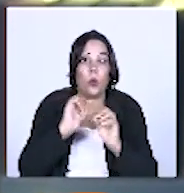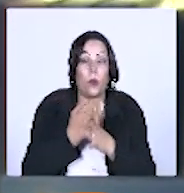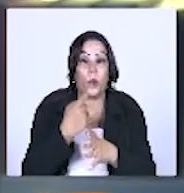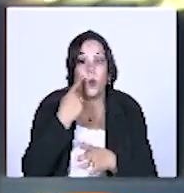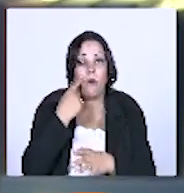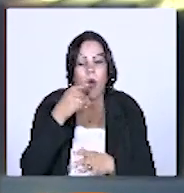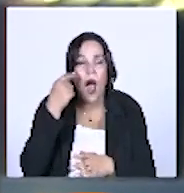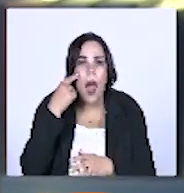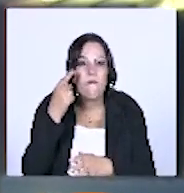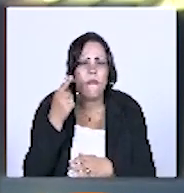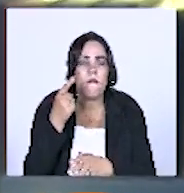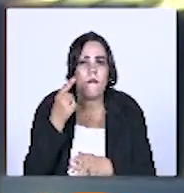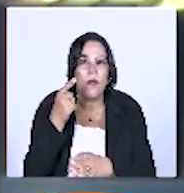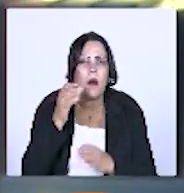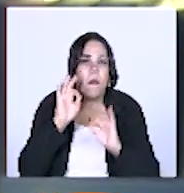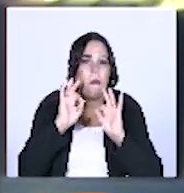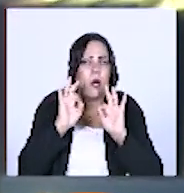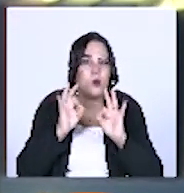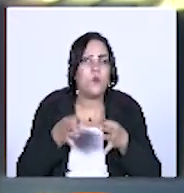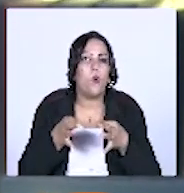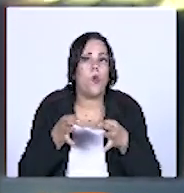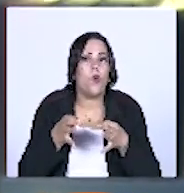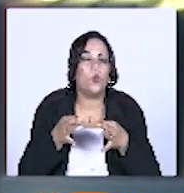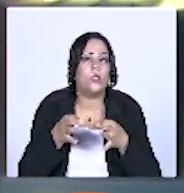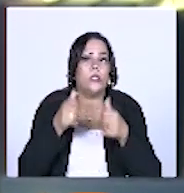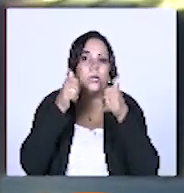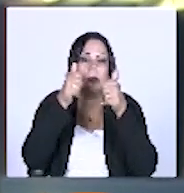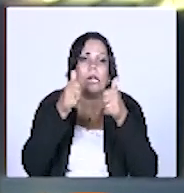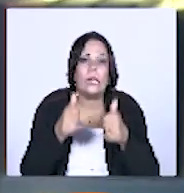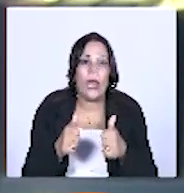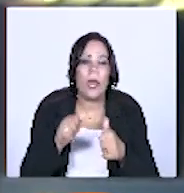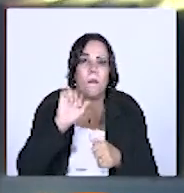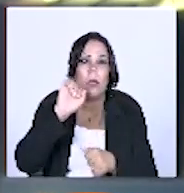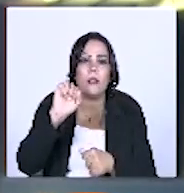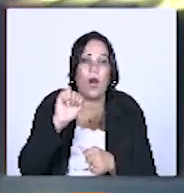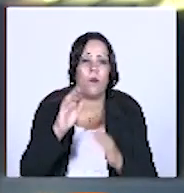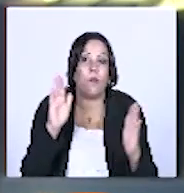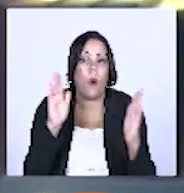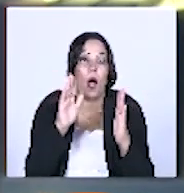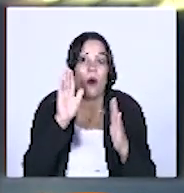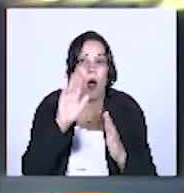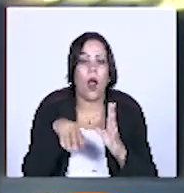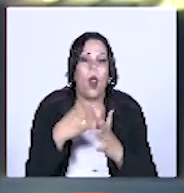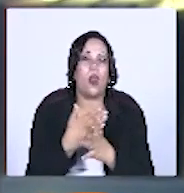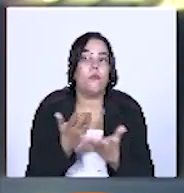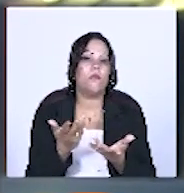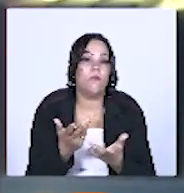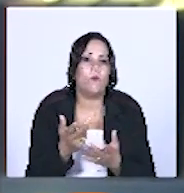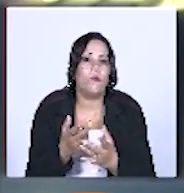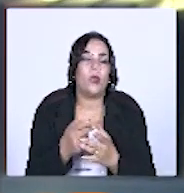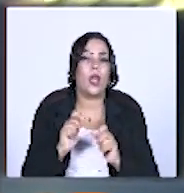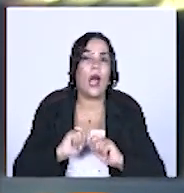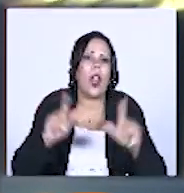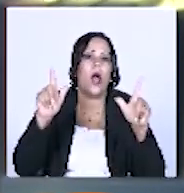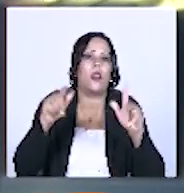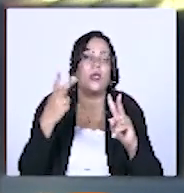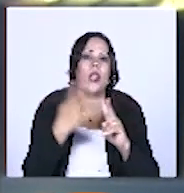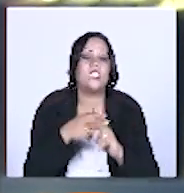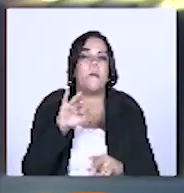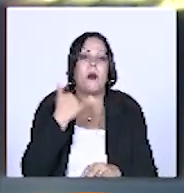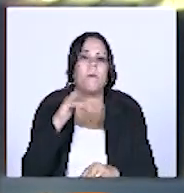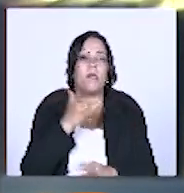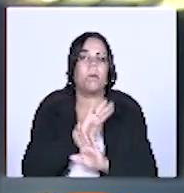مش عارفين على وجه التحديد نتائج هذه المواجهات حتى الان سوى الاعلان عن اداد قتلى